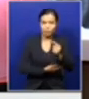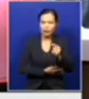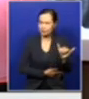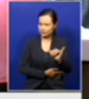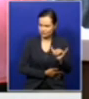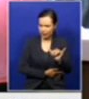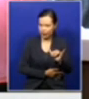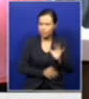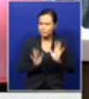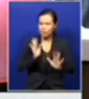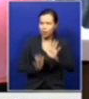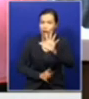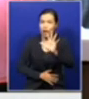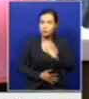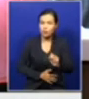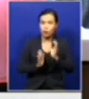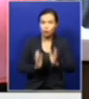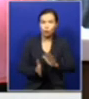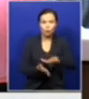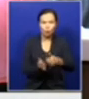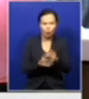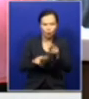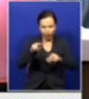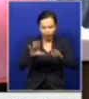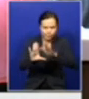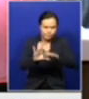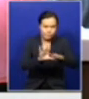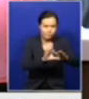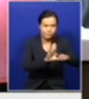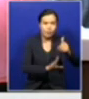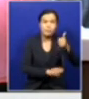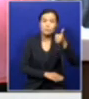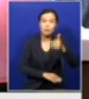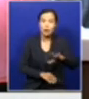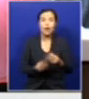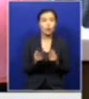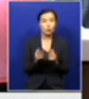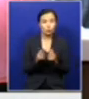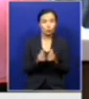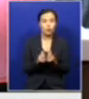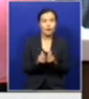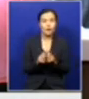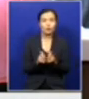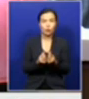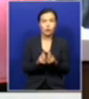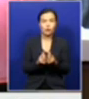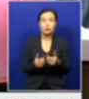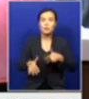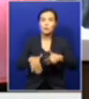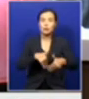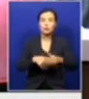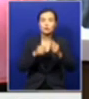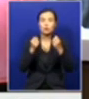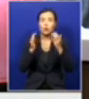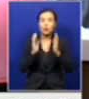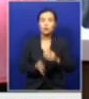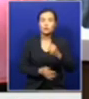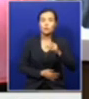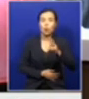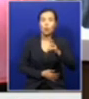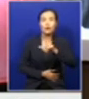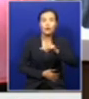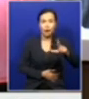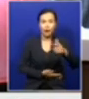ประมาณ 500,000 คนที่หางานแทบไม่ได้แล้วก็ยังมีตัวเลขพี่น้องประชาชนอีก16ล้านคนที่รับเงินเยียวย